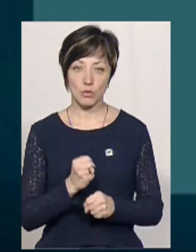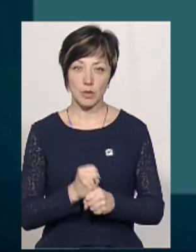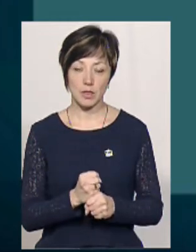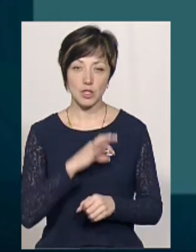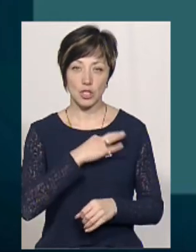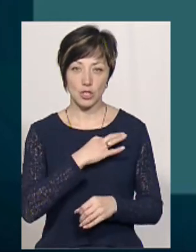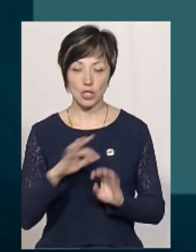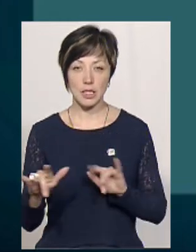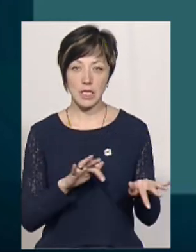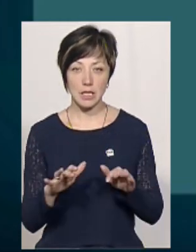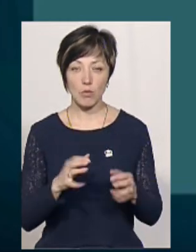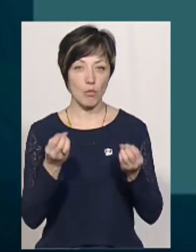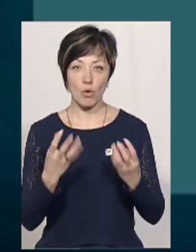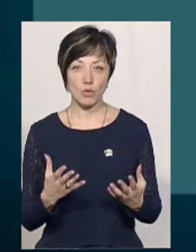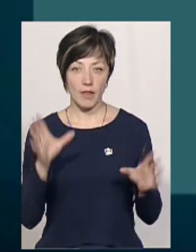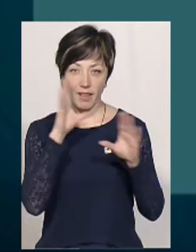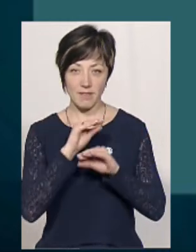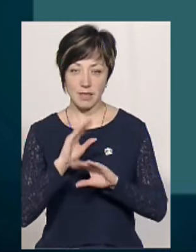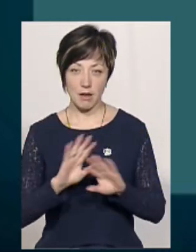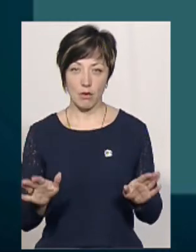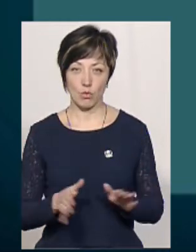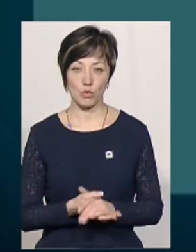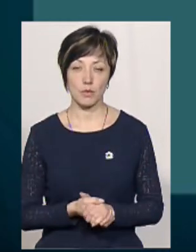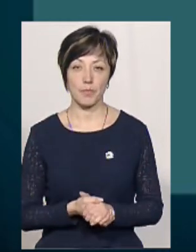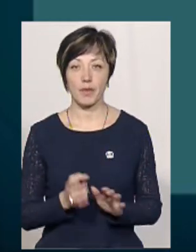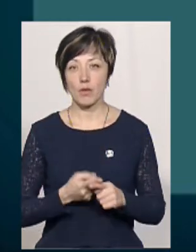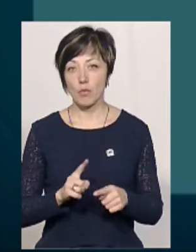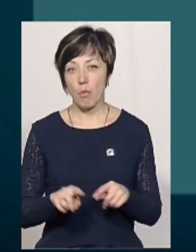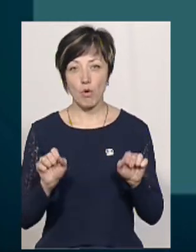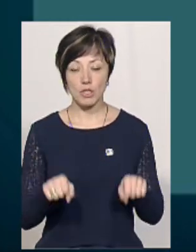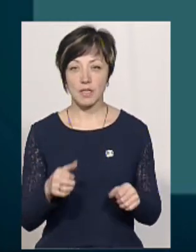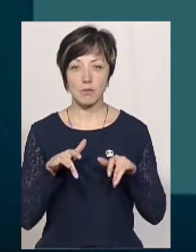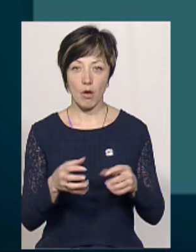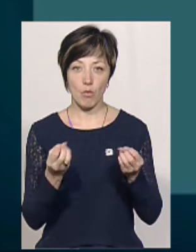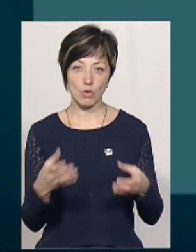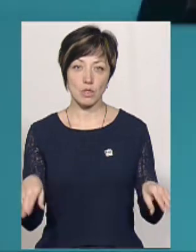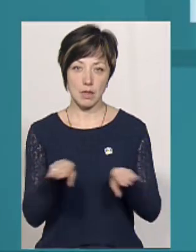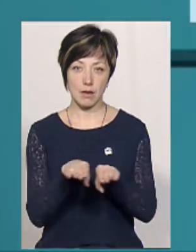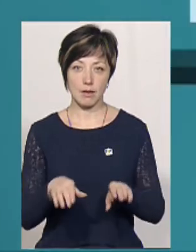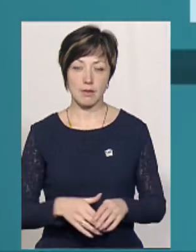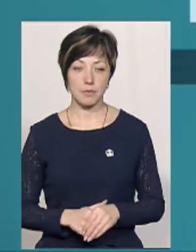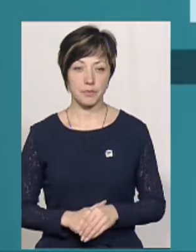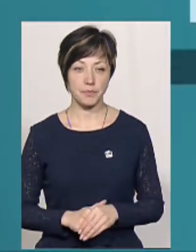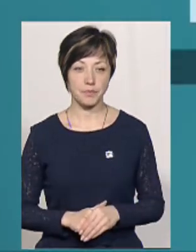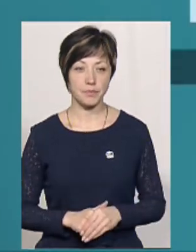слідчі дії, і вони просто не встигають. Тому все можливе, що справа просто закриється.